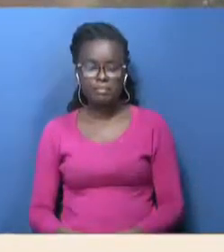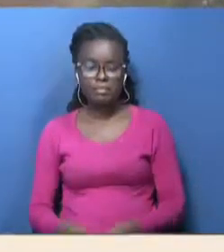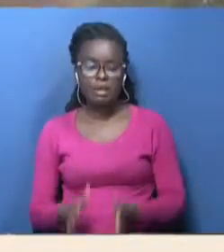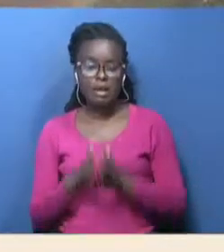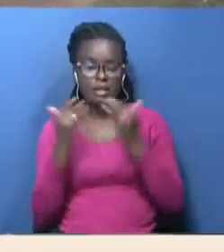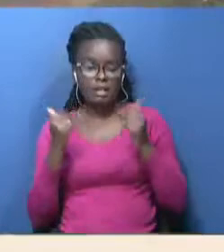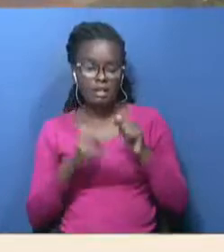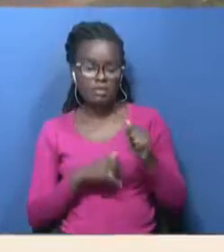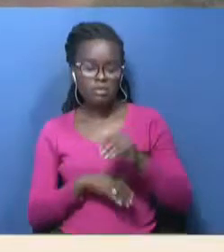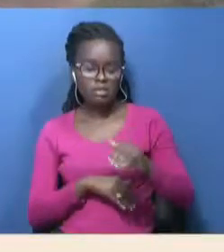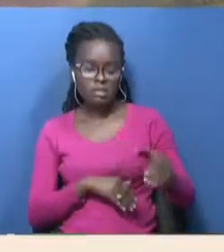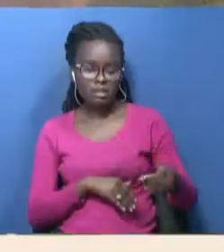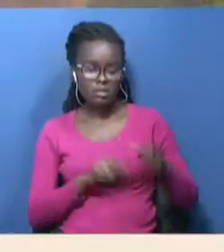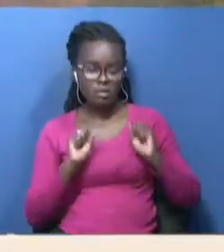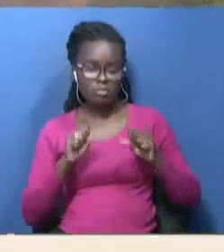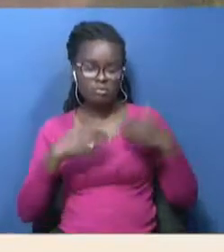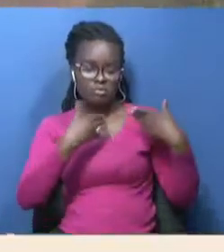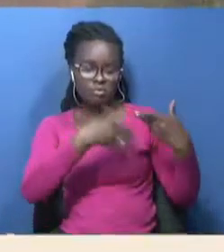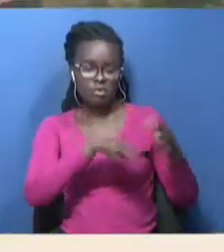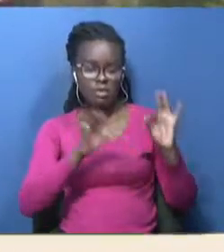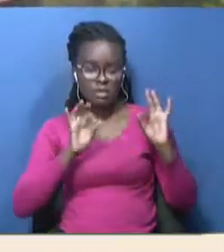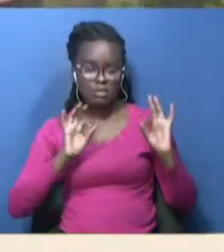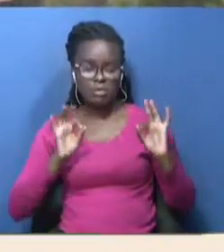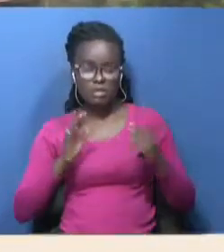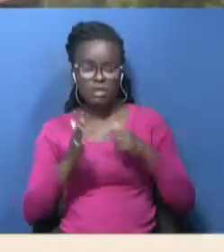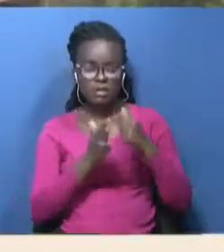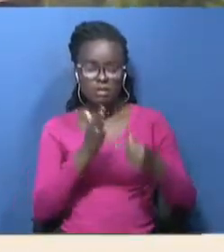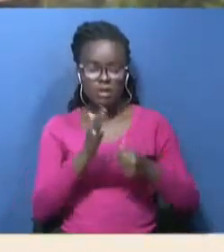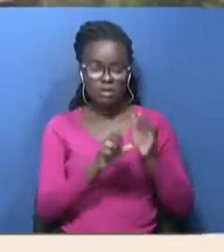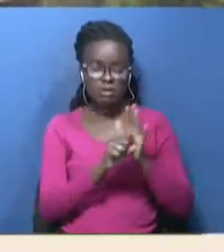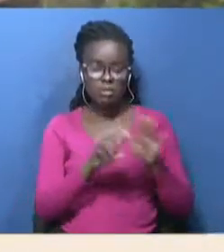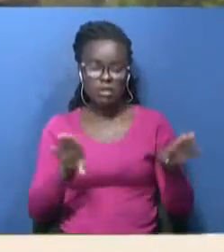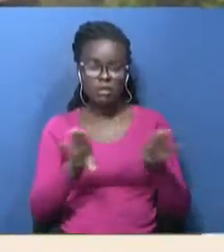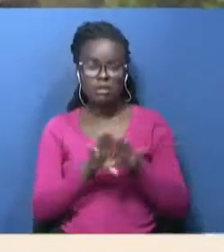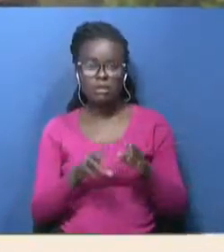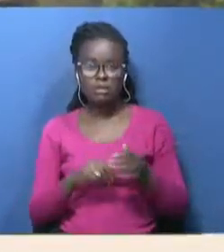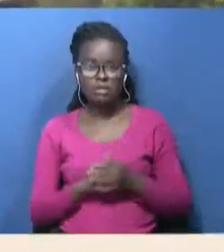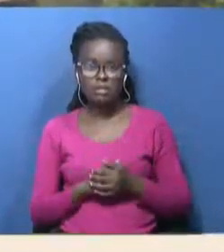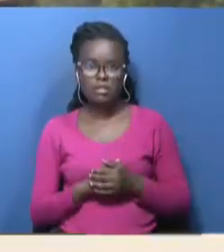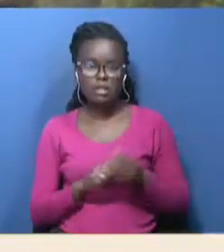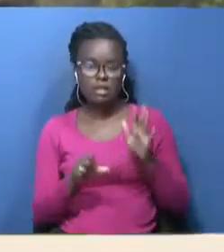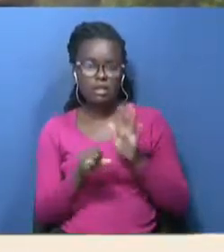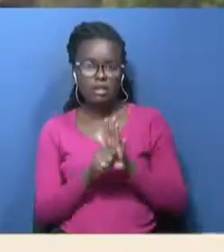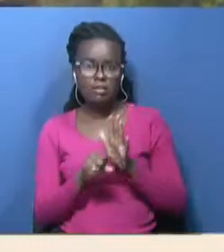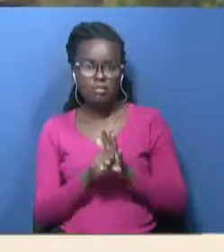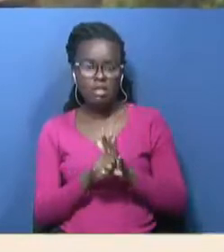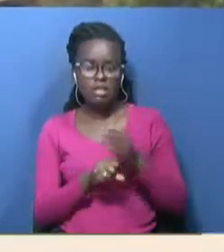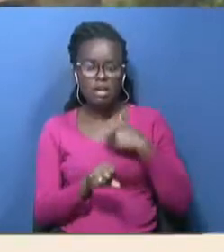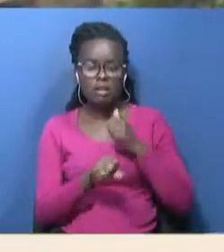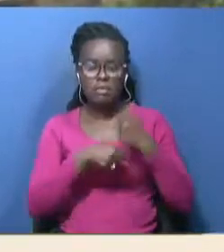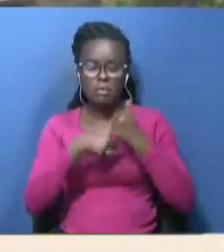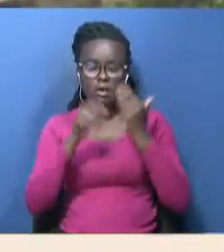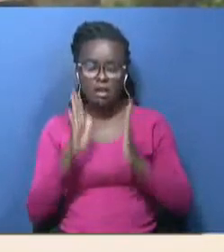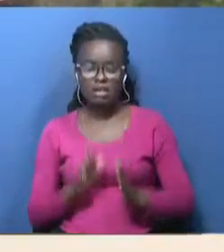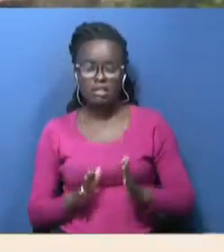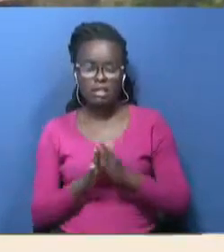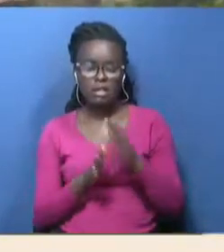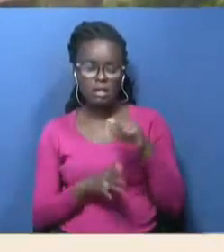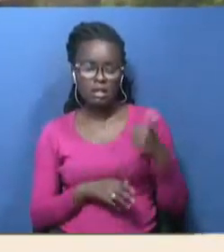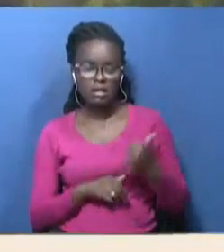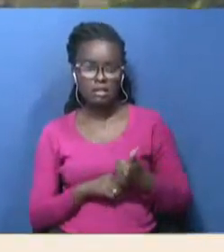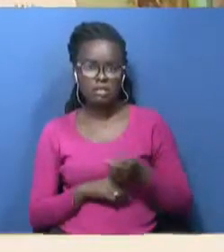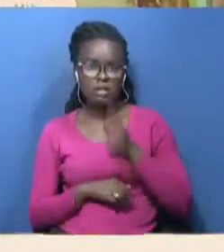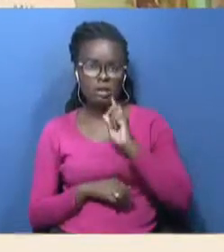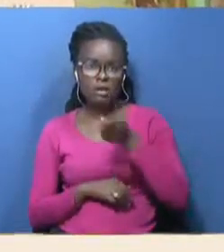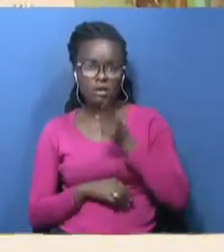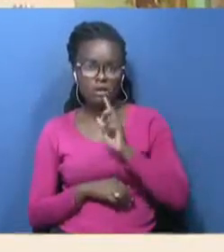rĩu taũni ĩno ĩrĩ hatĩka-inĩ ya gũteriri ũyũ, iganda nyingĩ ciacio ikĩhingwo kaimana, ingĩ igĩkunderio ũruti wa wĩra gũkũ iria ingĩ nacio ikĩheo mĩkana